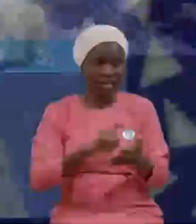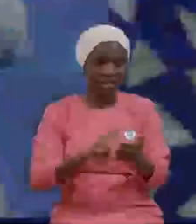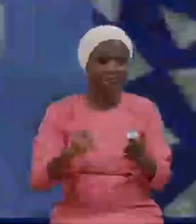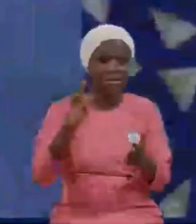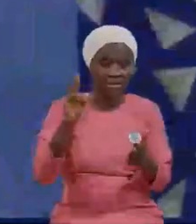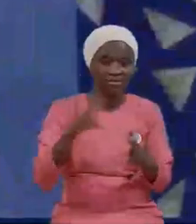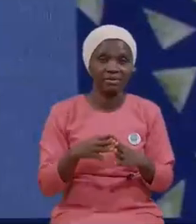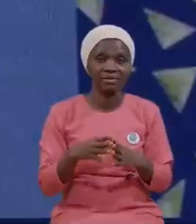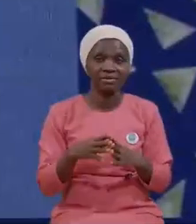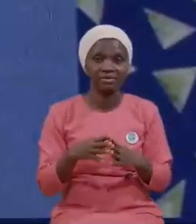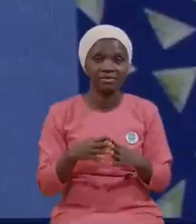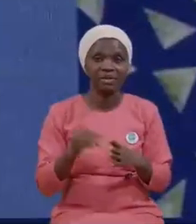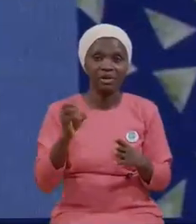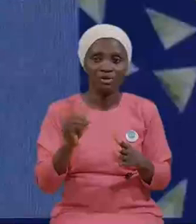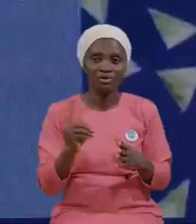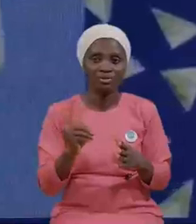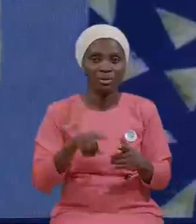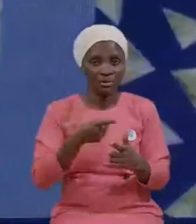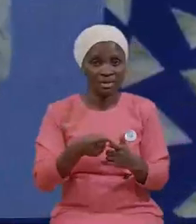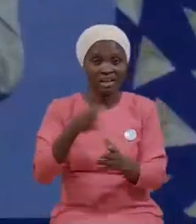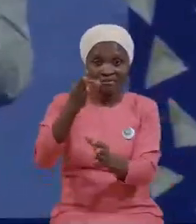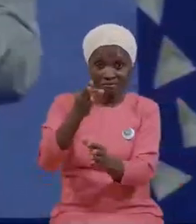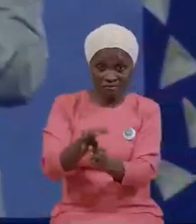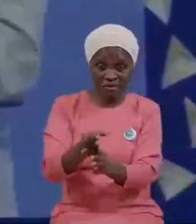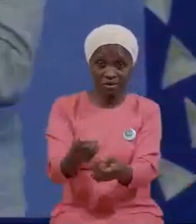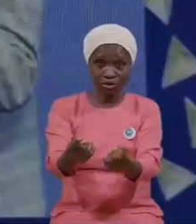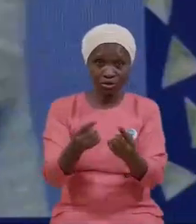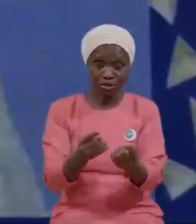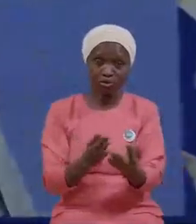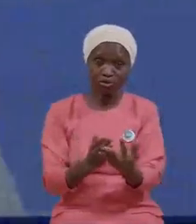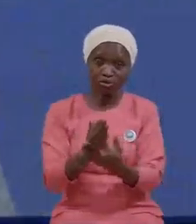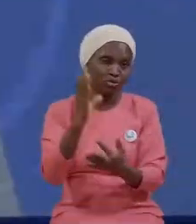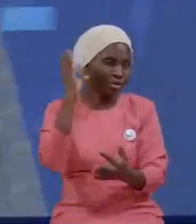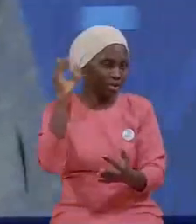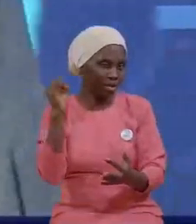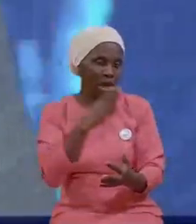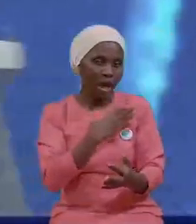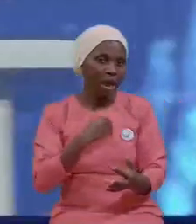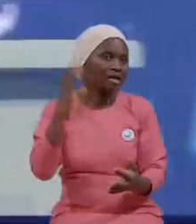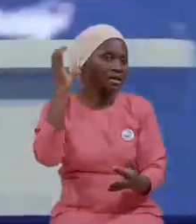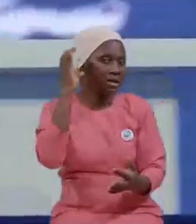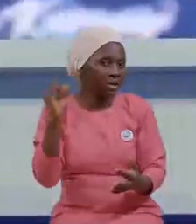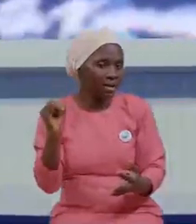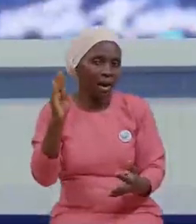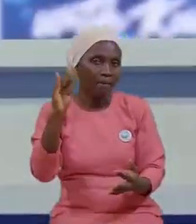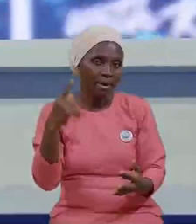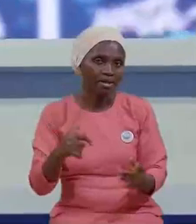Ainsi, la foi vient de ce qu'on entend, et ce qu'on entend vient de la parole de Christ.